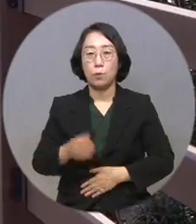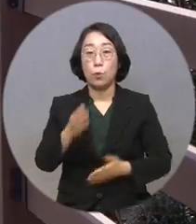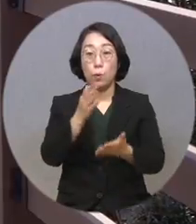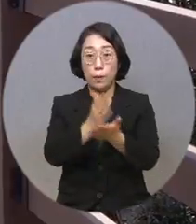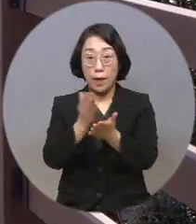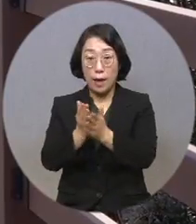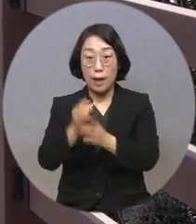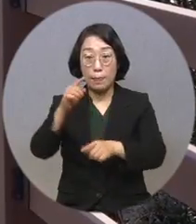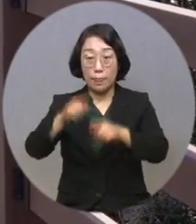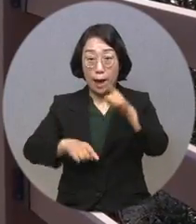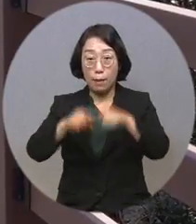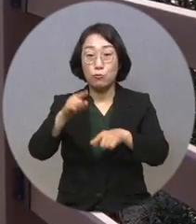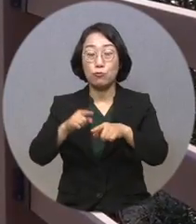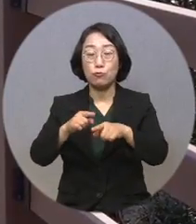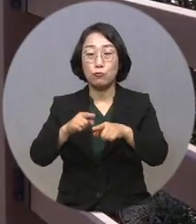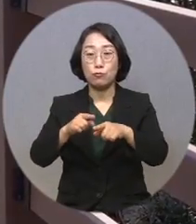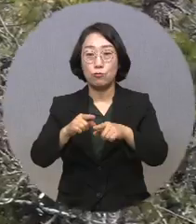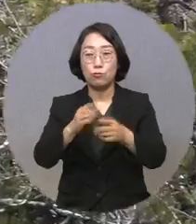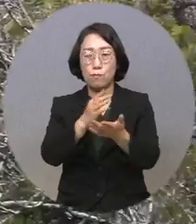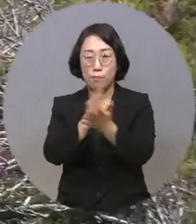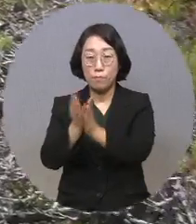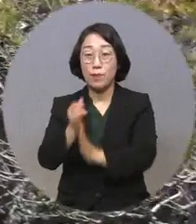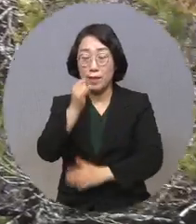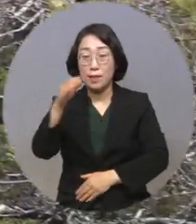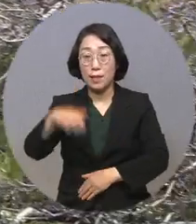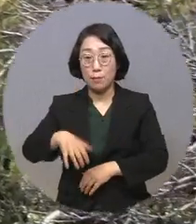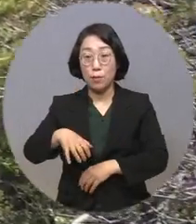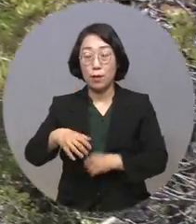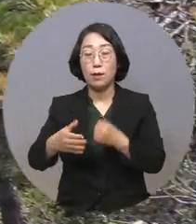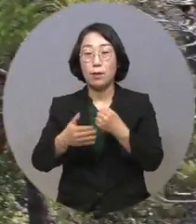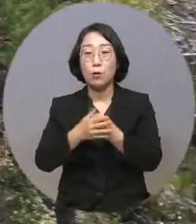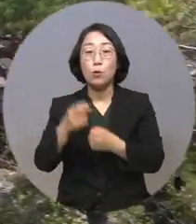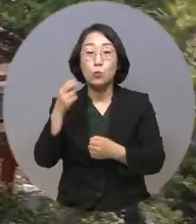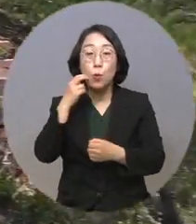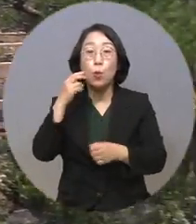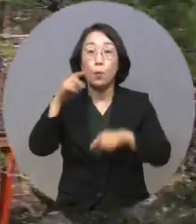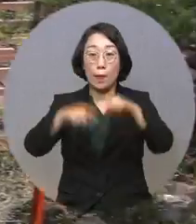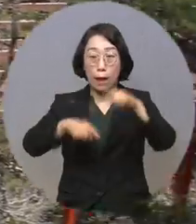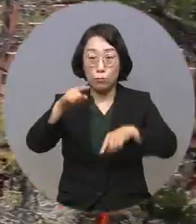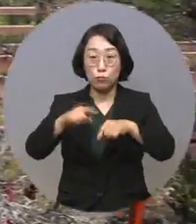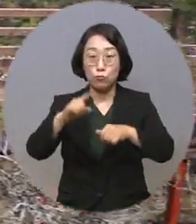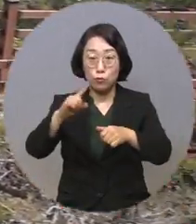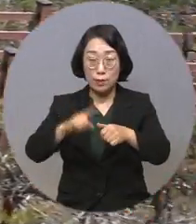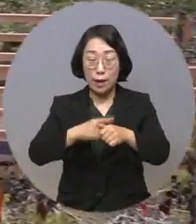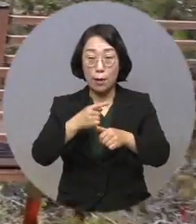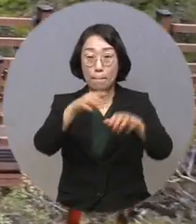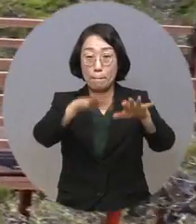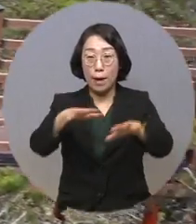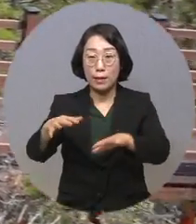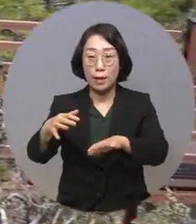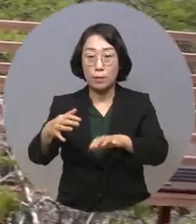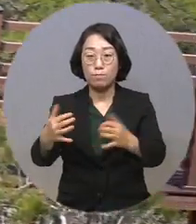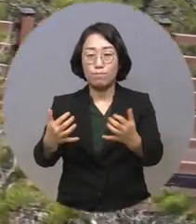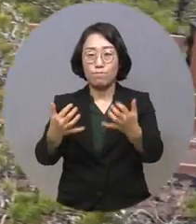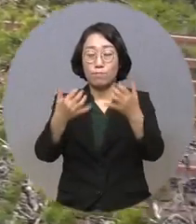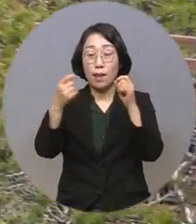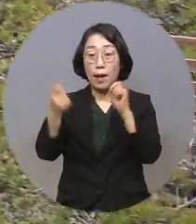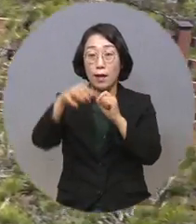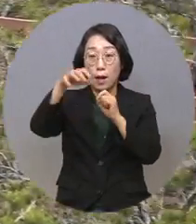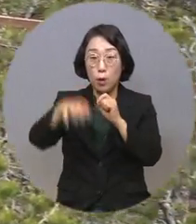다양한 산림치유 자원을 보유하고 있는 위도면 자생소나무와 바다의 기운을 느낄 수 있는